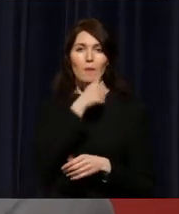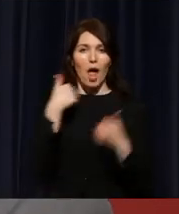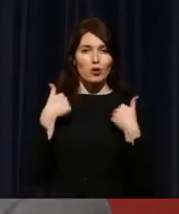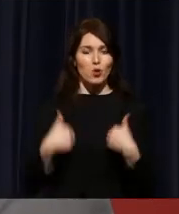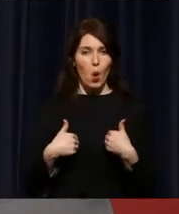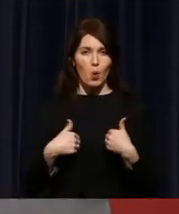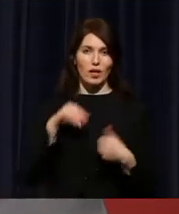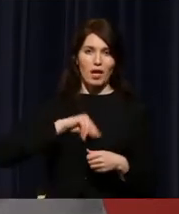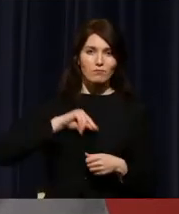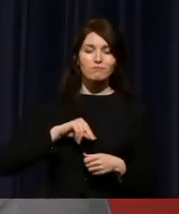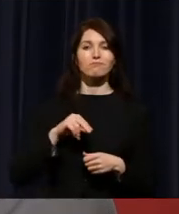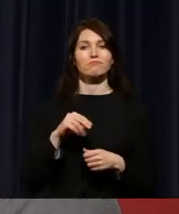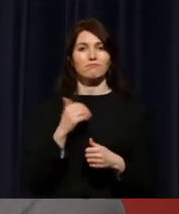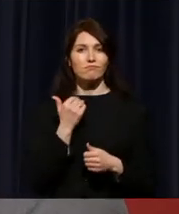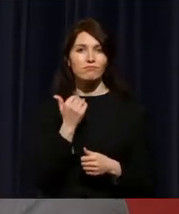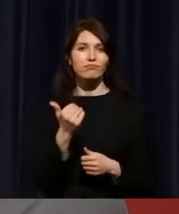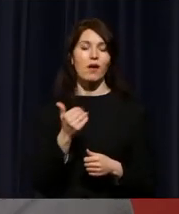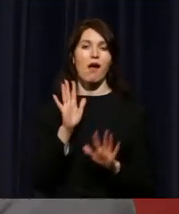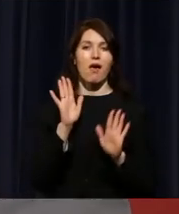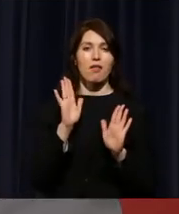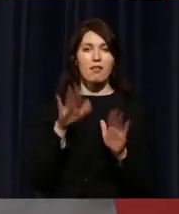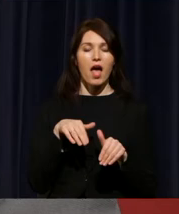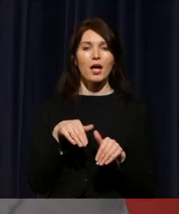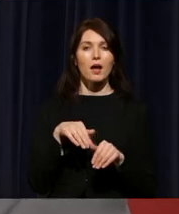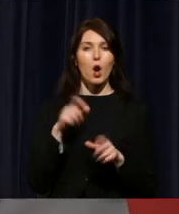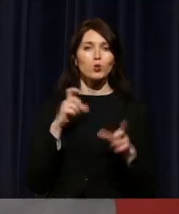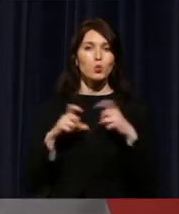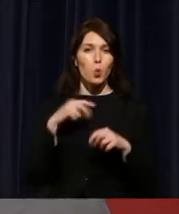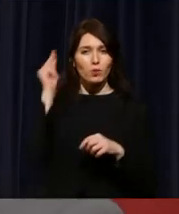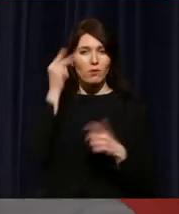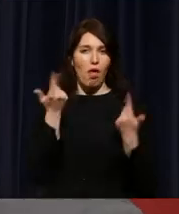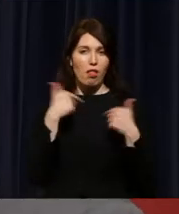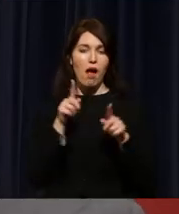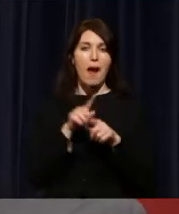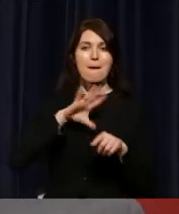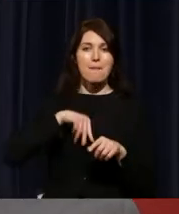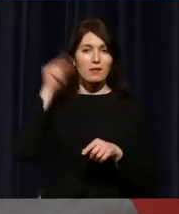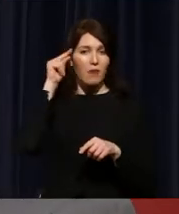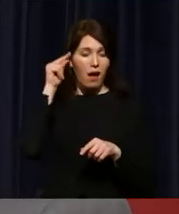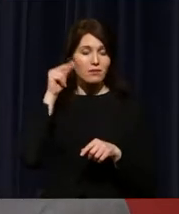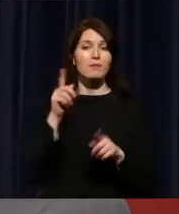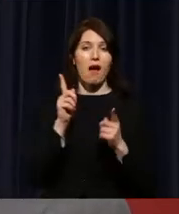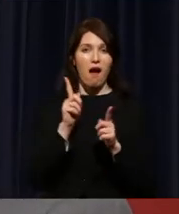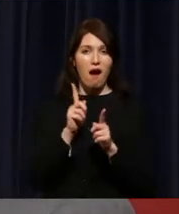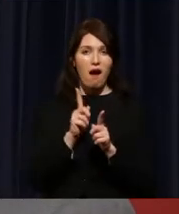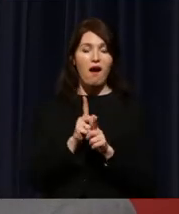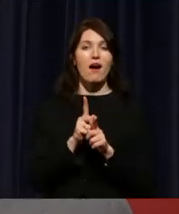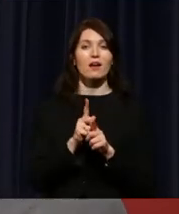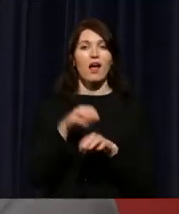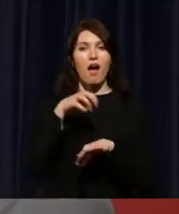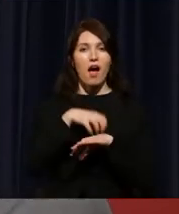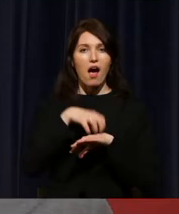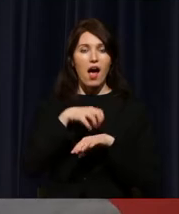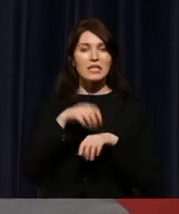personīgās kvalitātes un īpašības, lai studiju laikā un pēc studijām tiktu ar šīm te